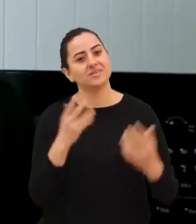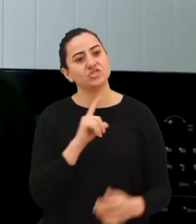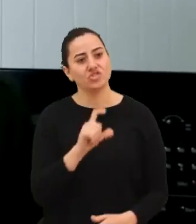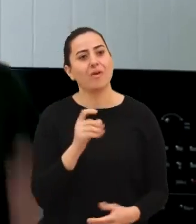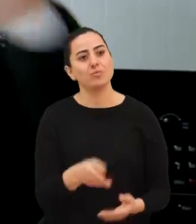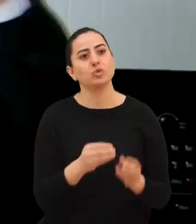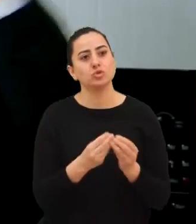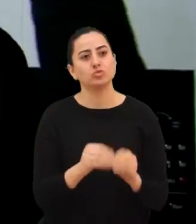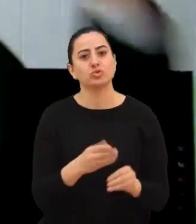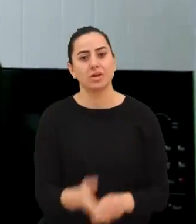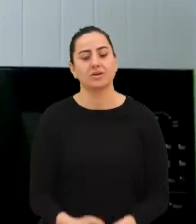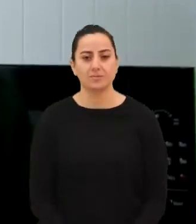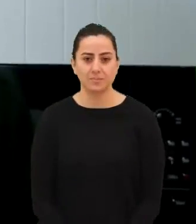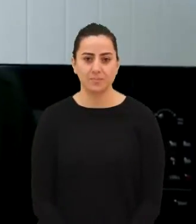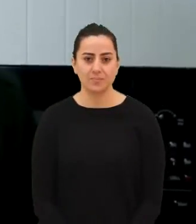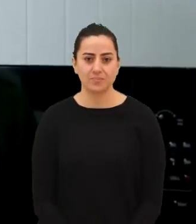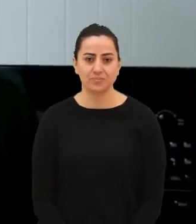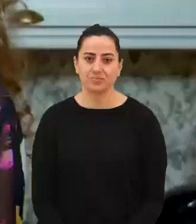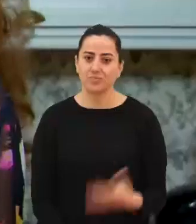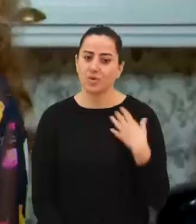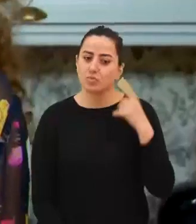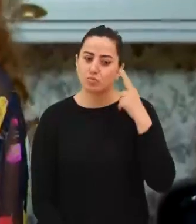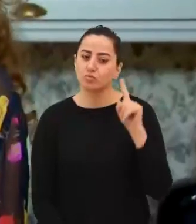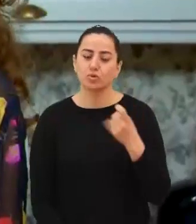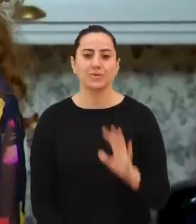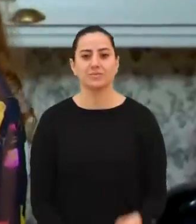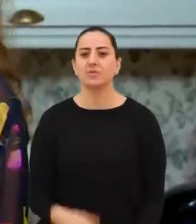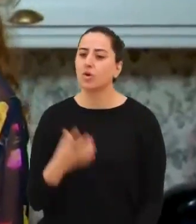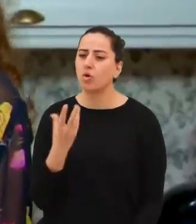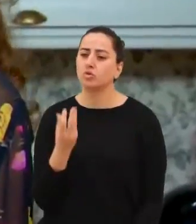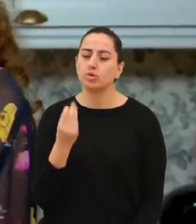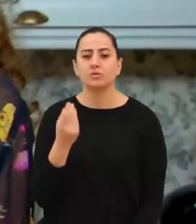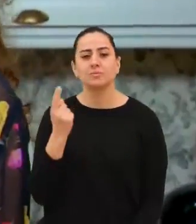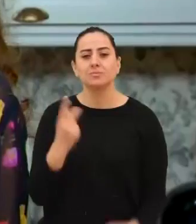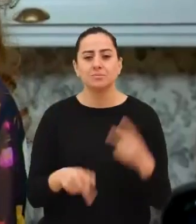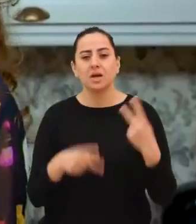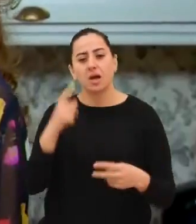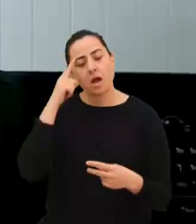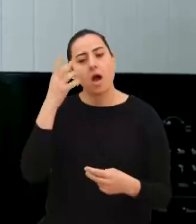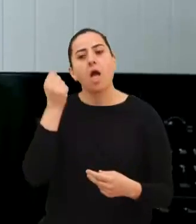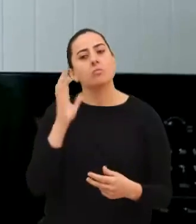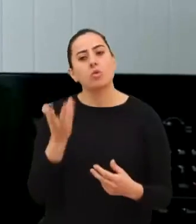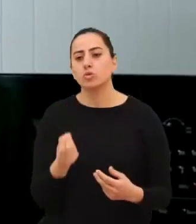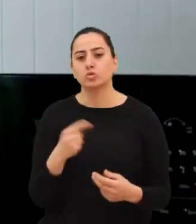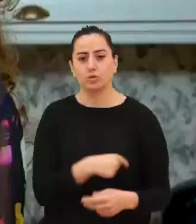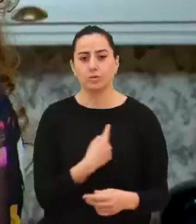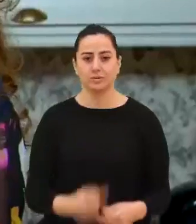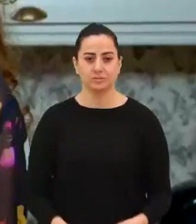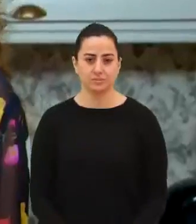yumurta. Ben bunu nasıl bulamadım? Olabilir, olabilir. Bazen aklına gelmeyebilir insan. Canım benim.